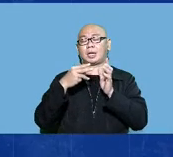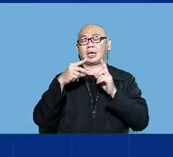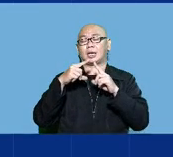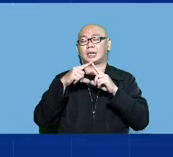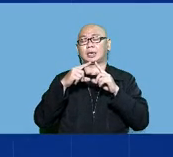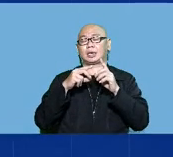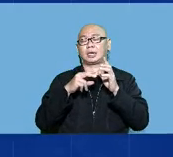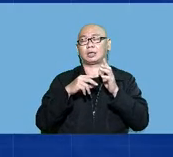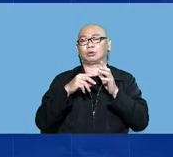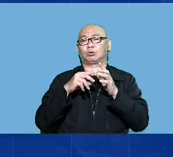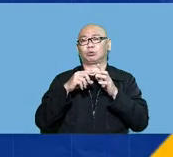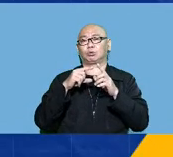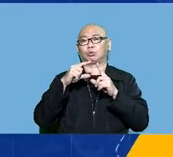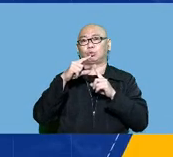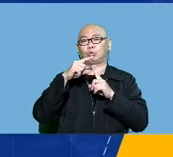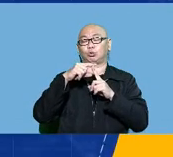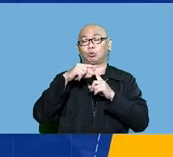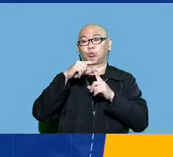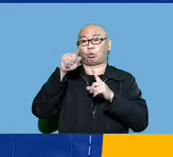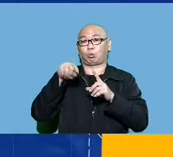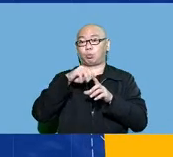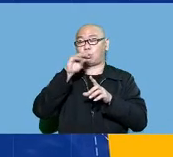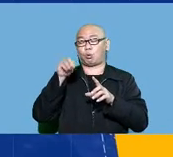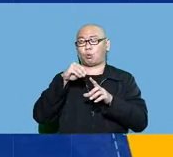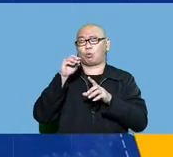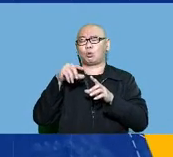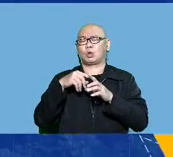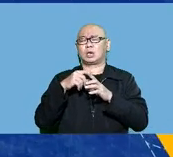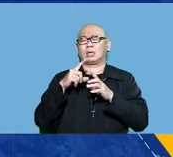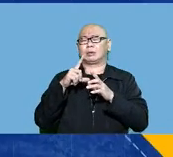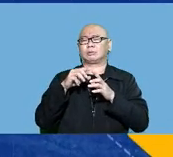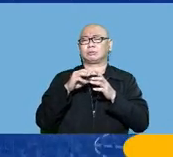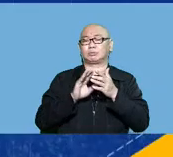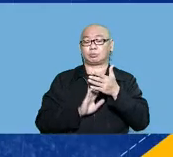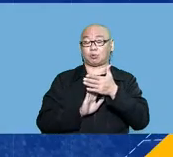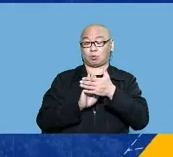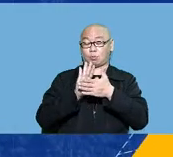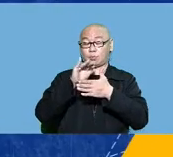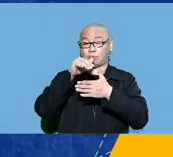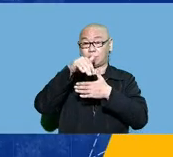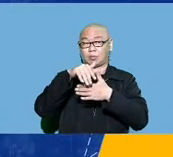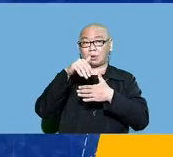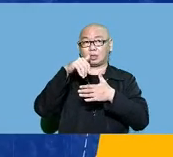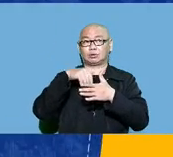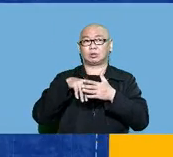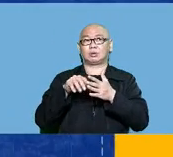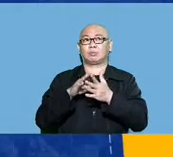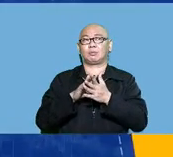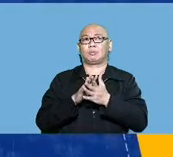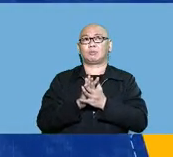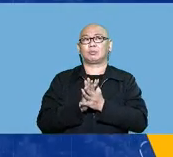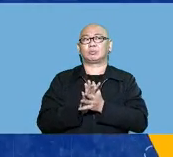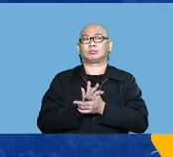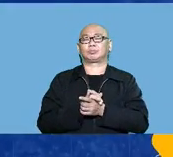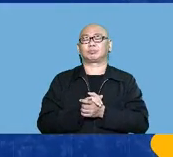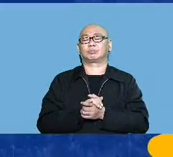sehingga oksigennya dibawa oleh lompatan air untuk masuk ke dalam body of water di